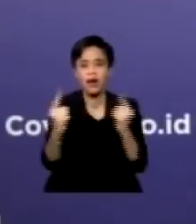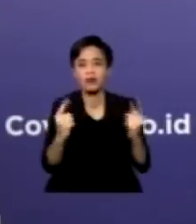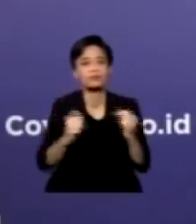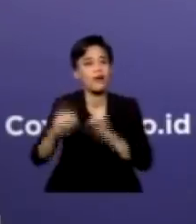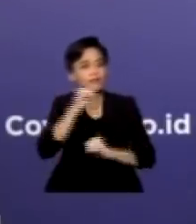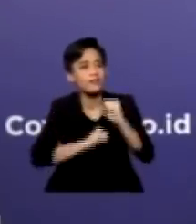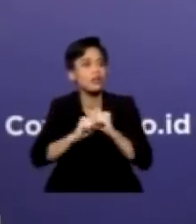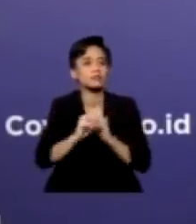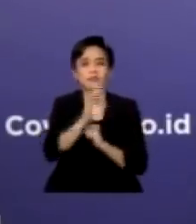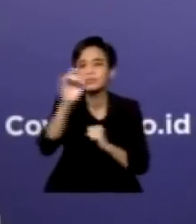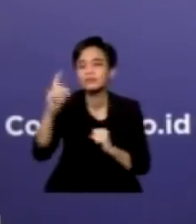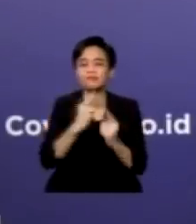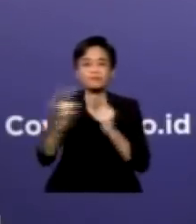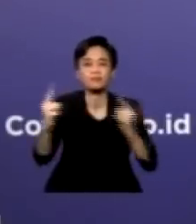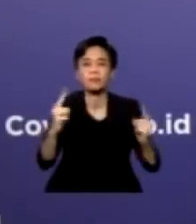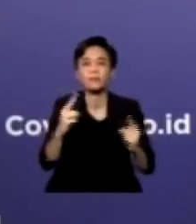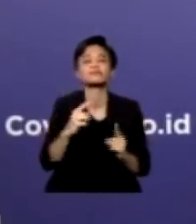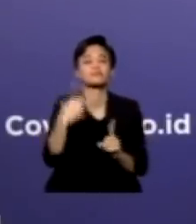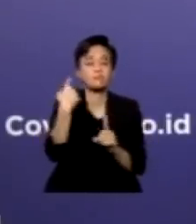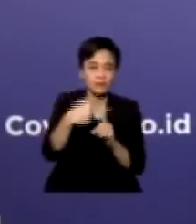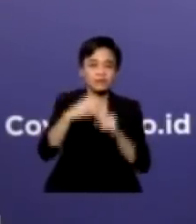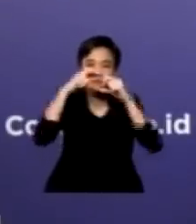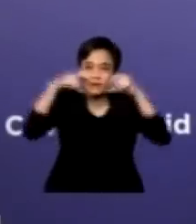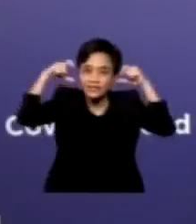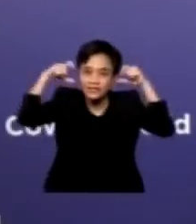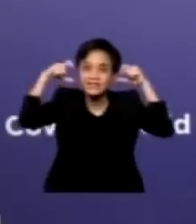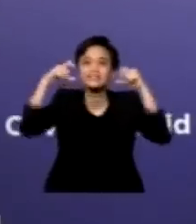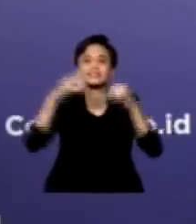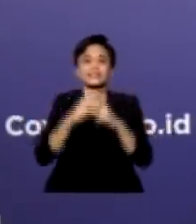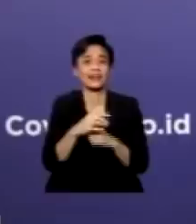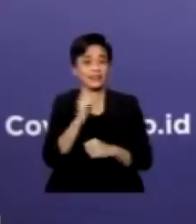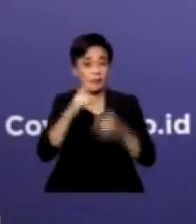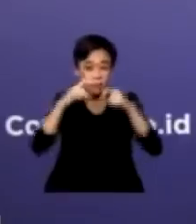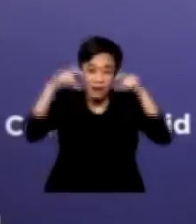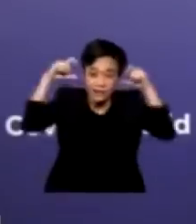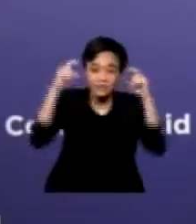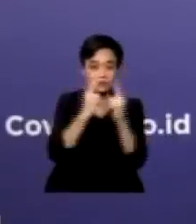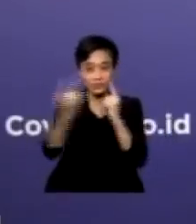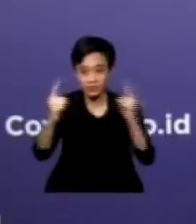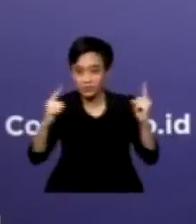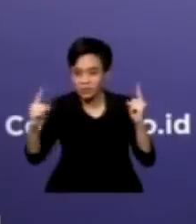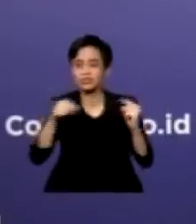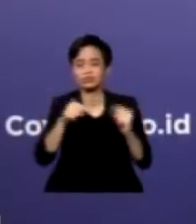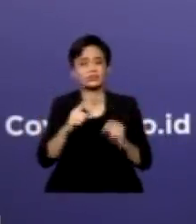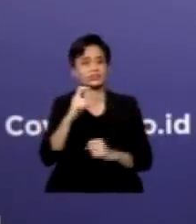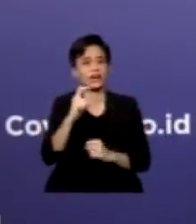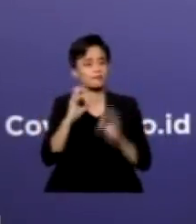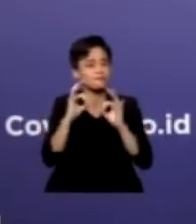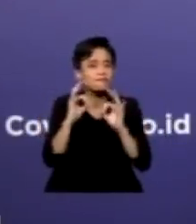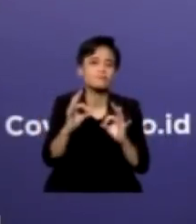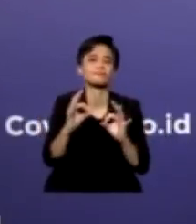sosial kita, termasuk menggunakan masker. Karena cara inilah yang lebih efektif kita gunakan